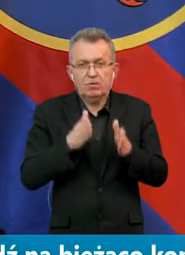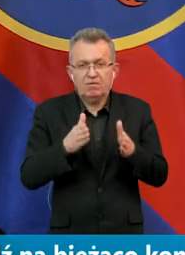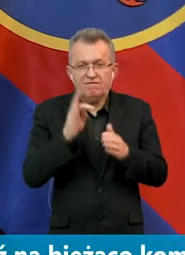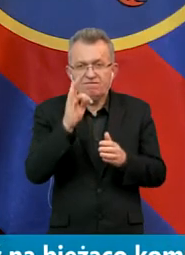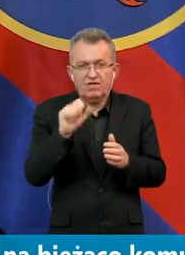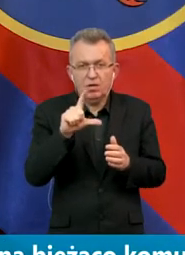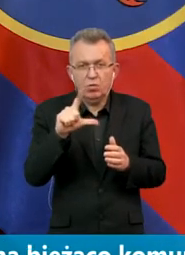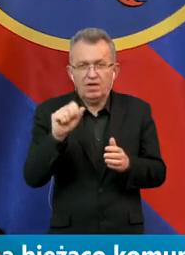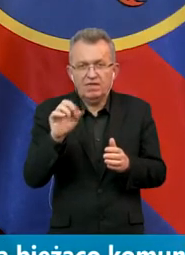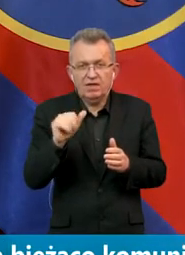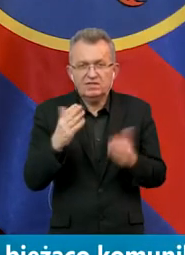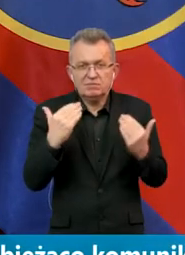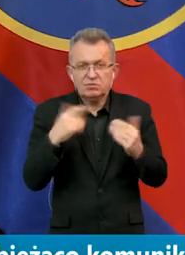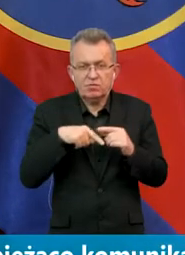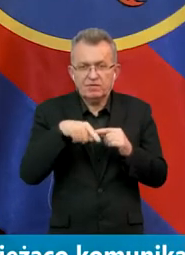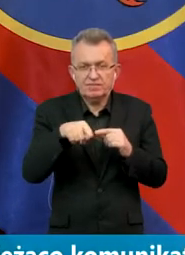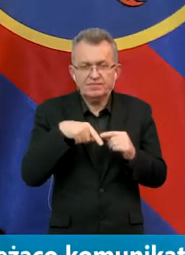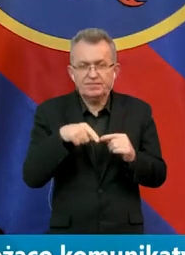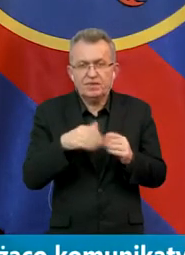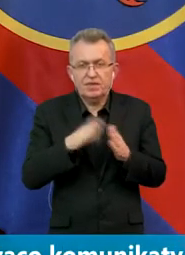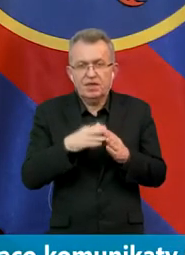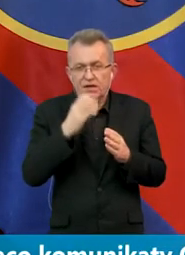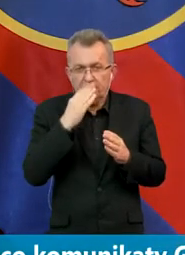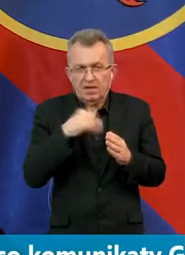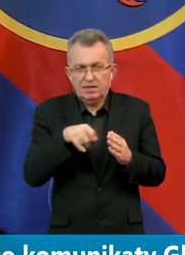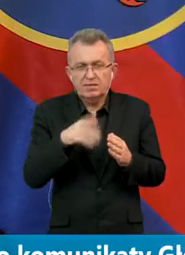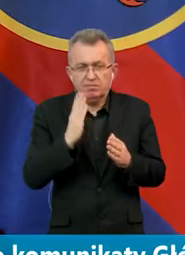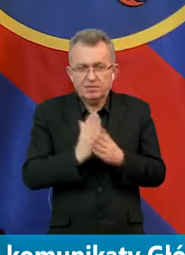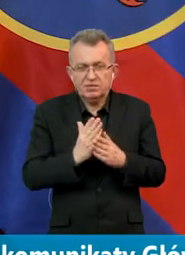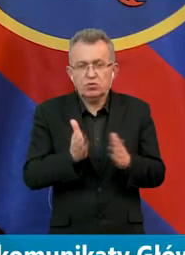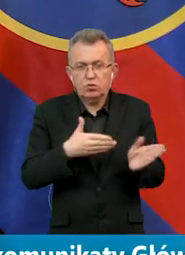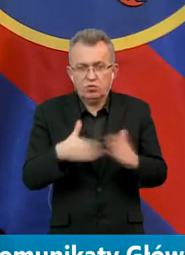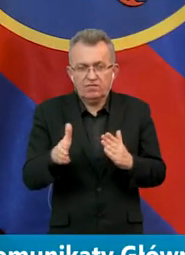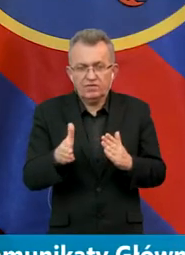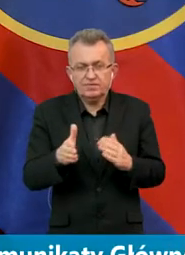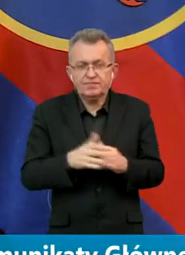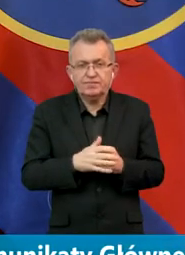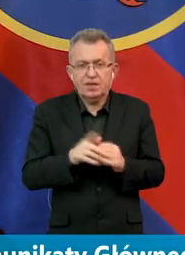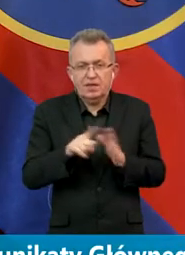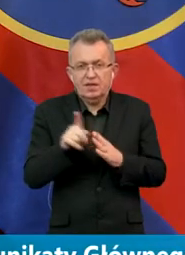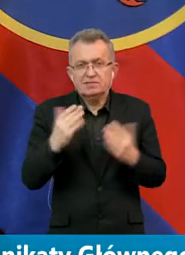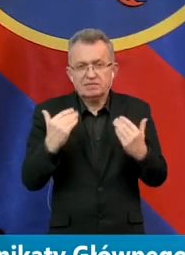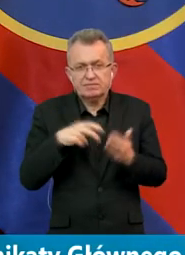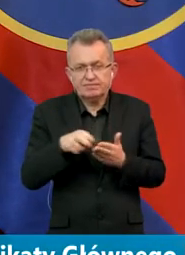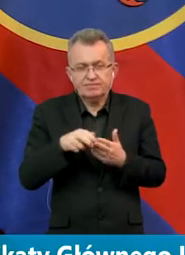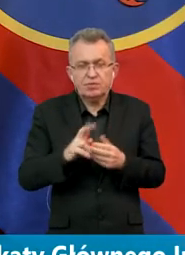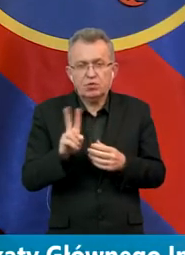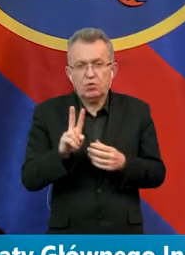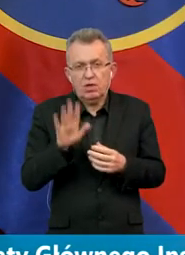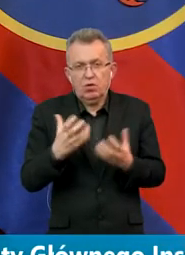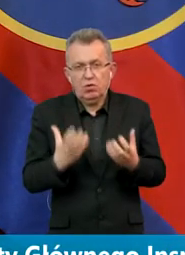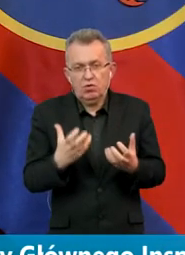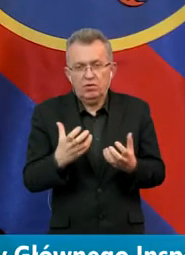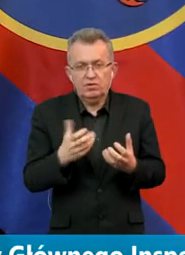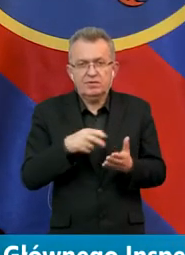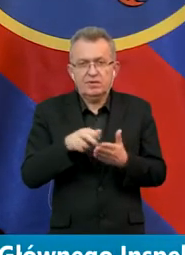Fałata, Alei Spacerowej, już na majówkę będzie udostępniona dla spacerowiczów, więc kto ma ochotę